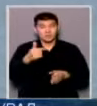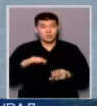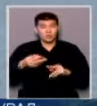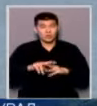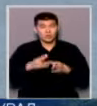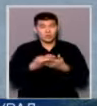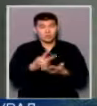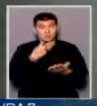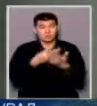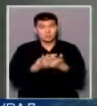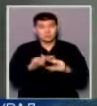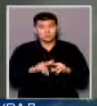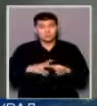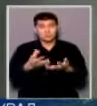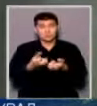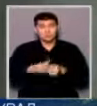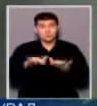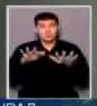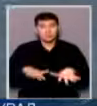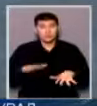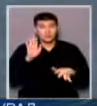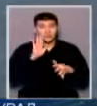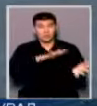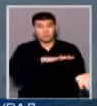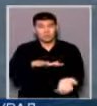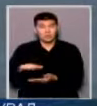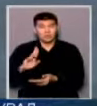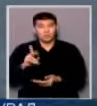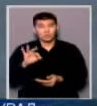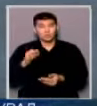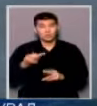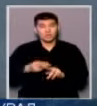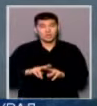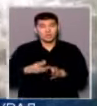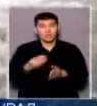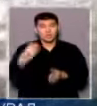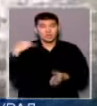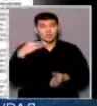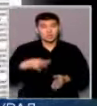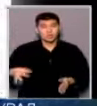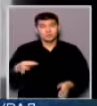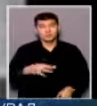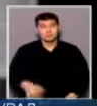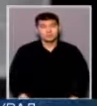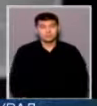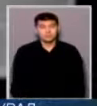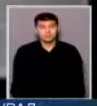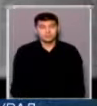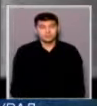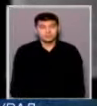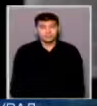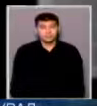региона рассматривается использование месторождения подземных вод Кукжиде, расположенного в Актюбинской области.